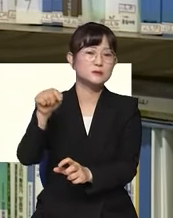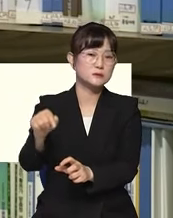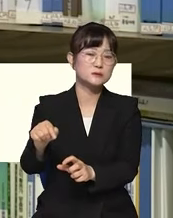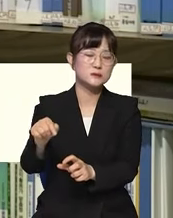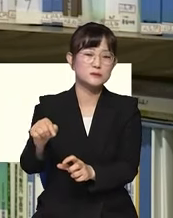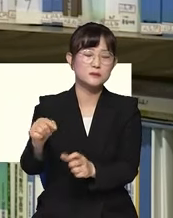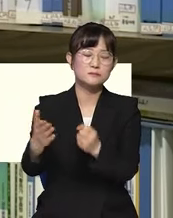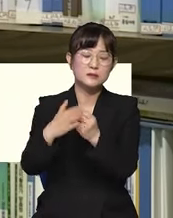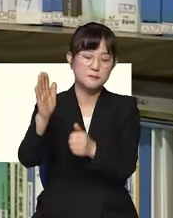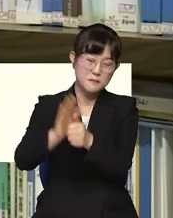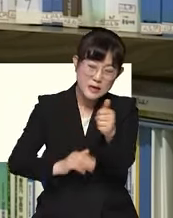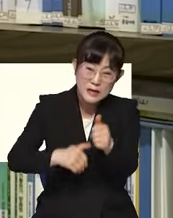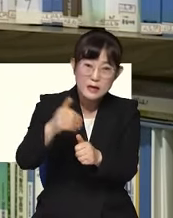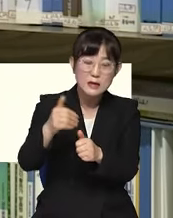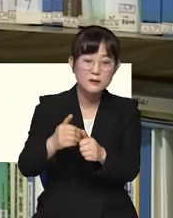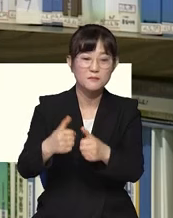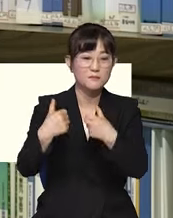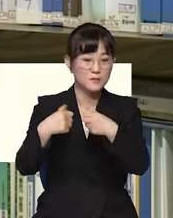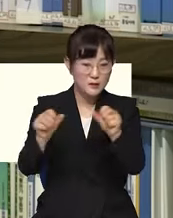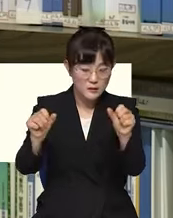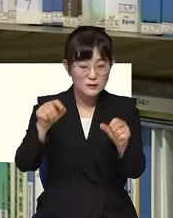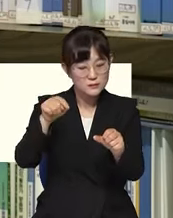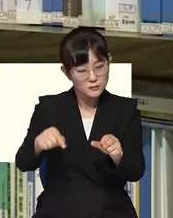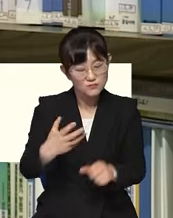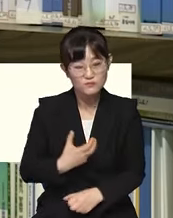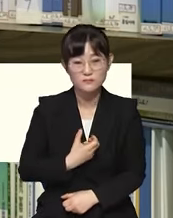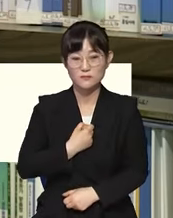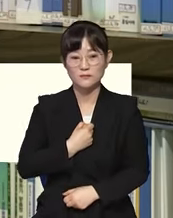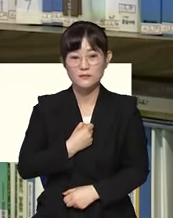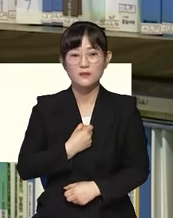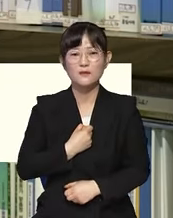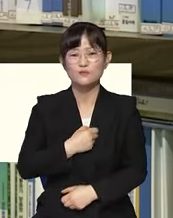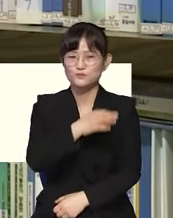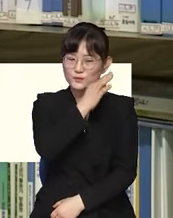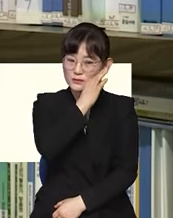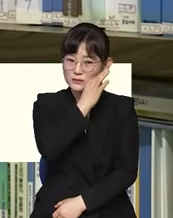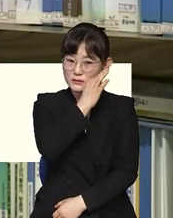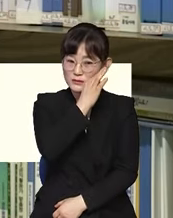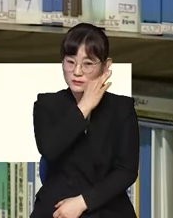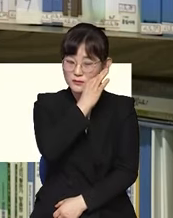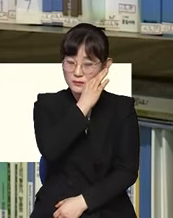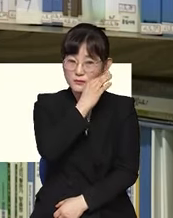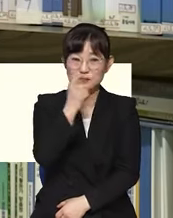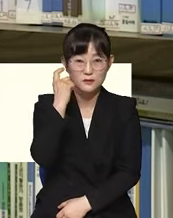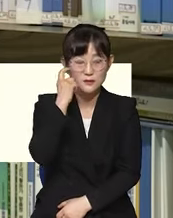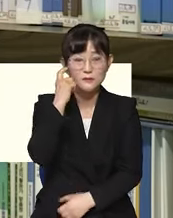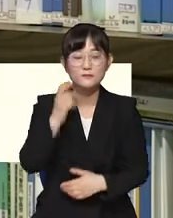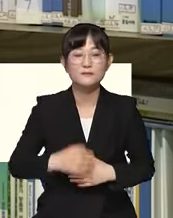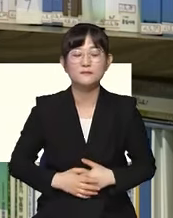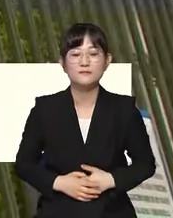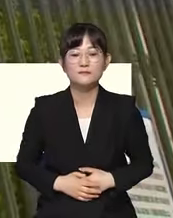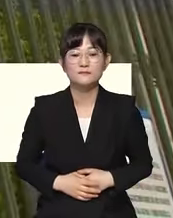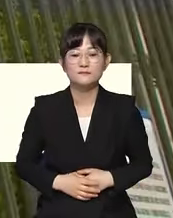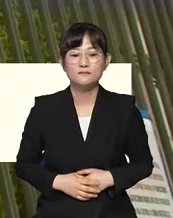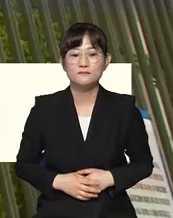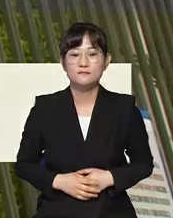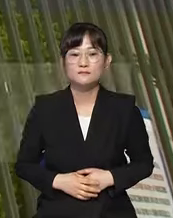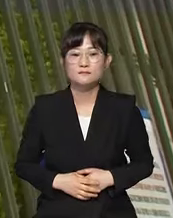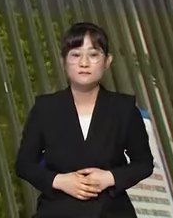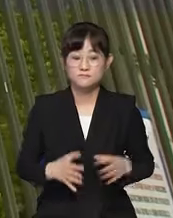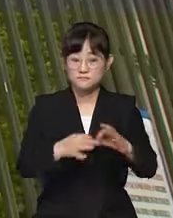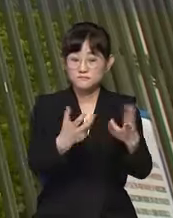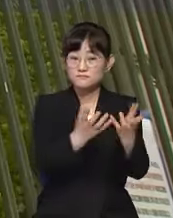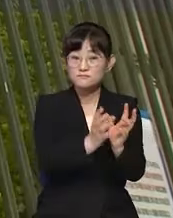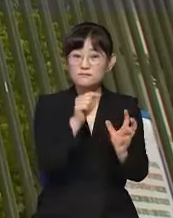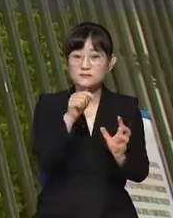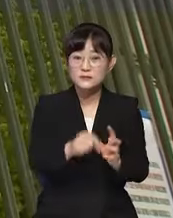의해서 훼손됐다고 보고 사실은 충격이고 또 부끄러운 일이라고 생각을합니다 해당